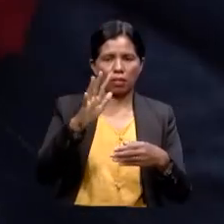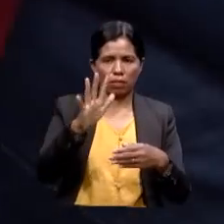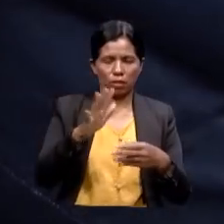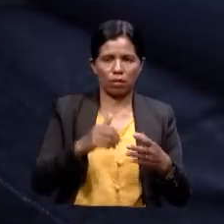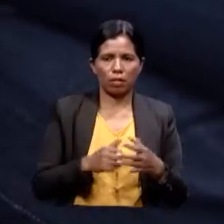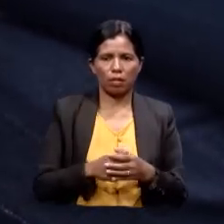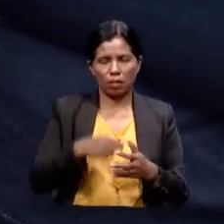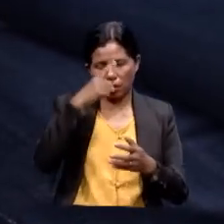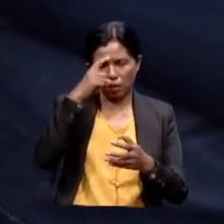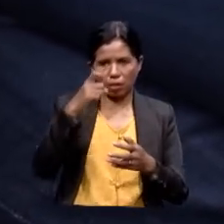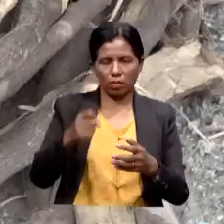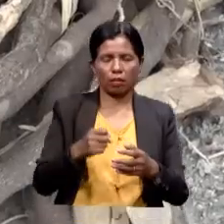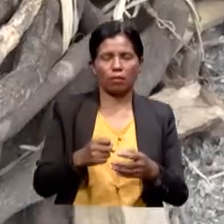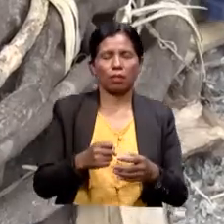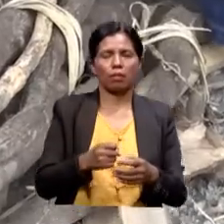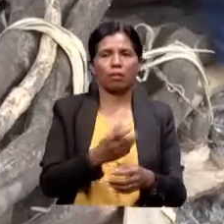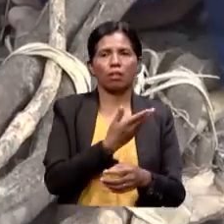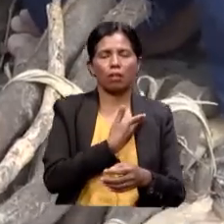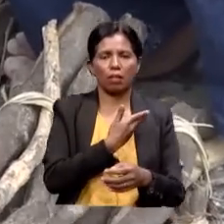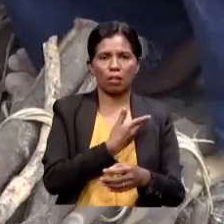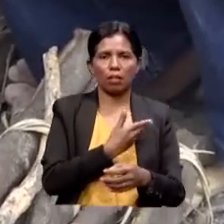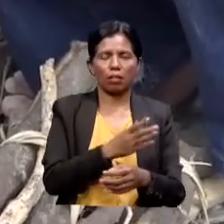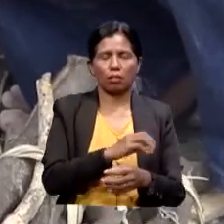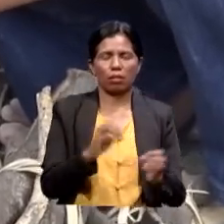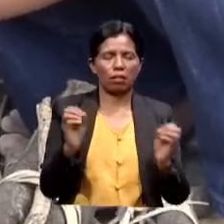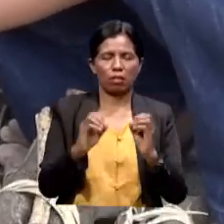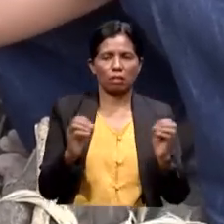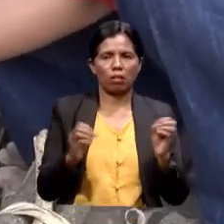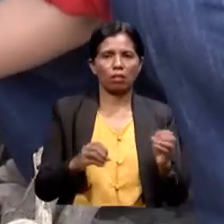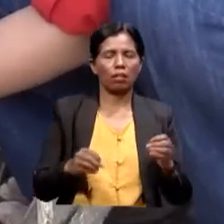tambah. Ay, la polina i metan la dun polinia.